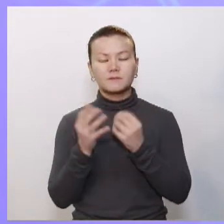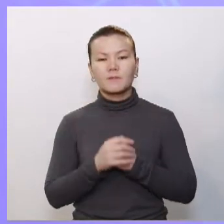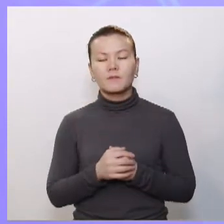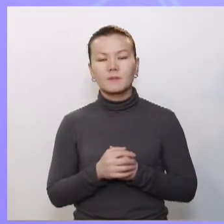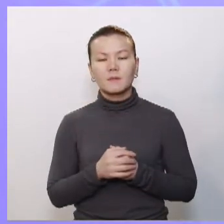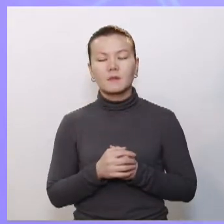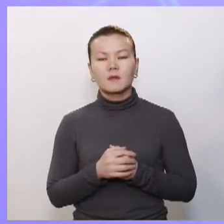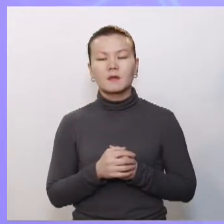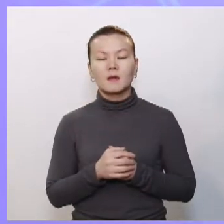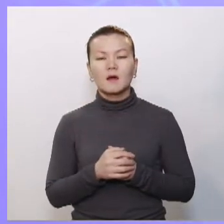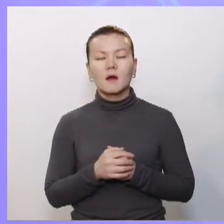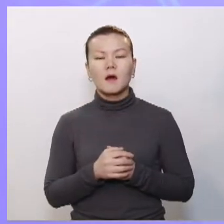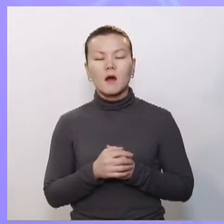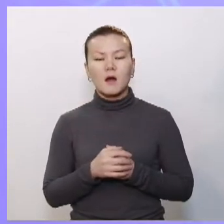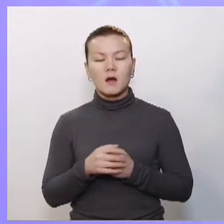Бак тегишет.